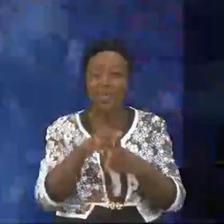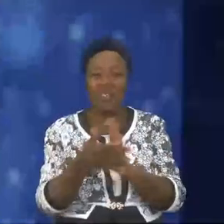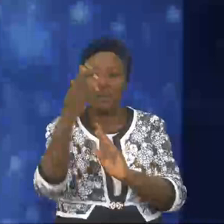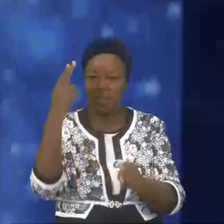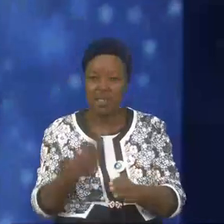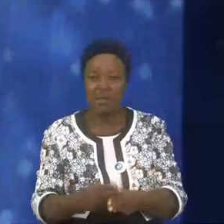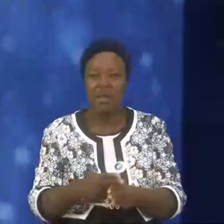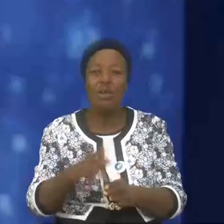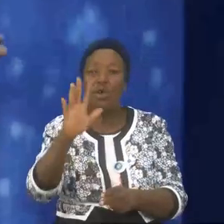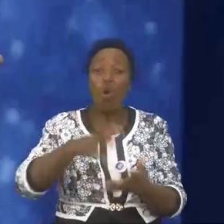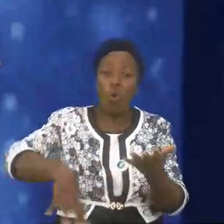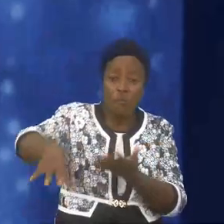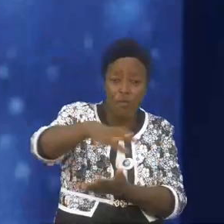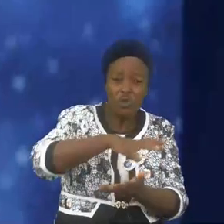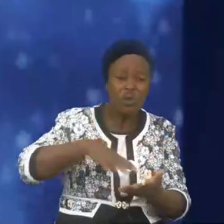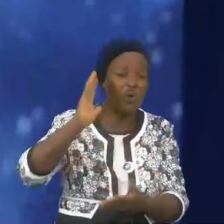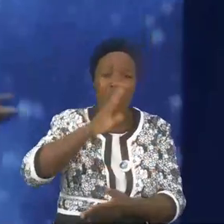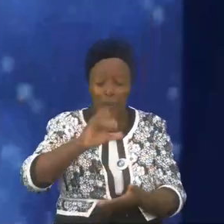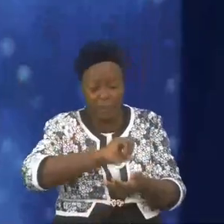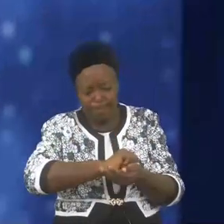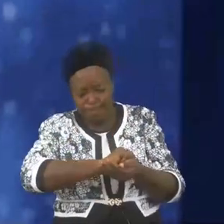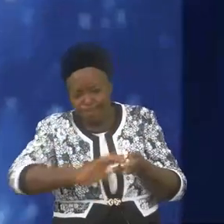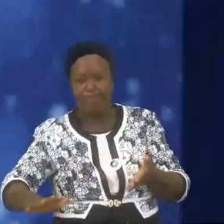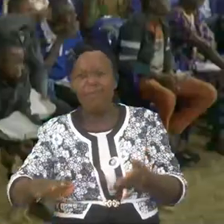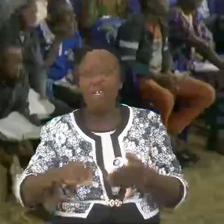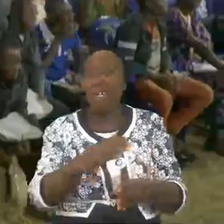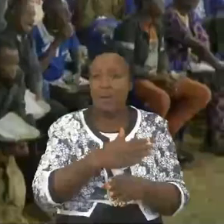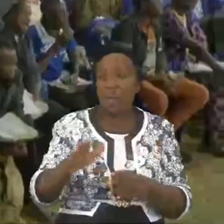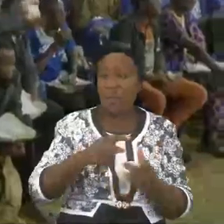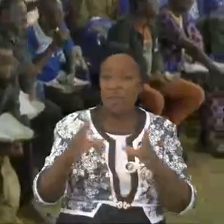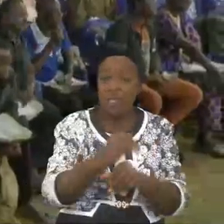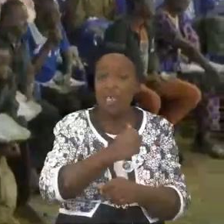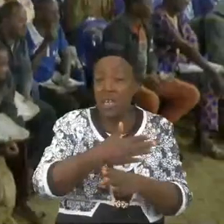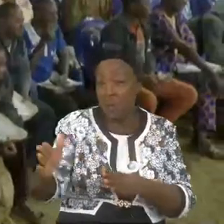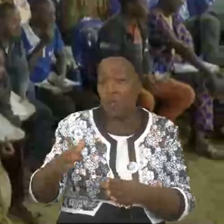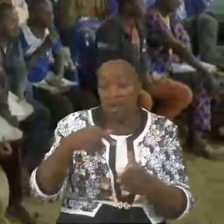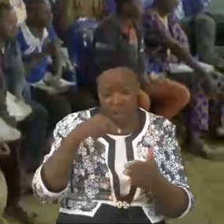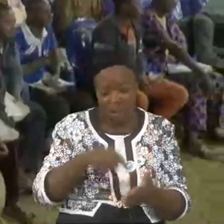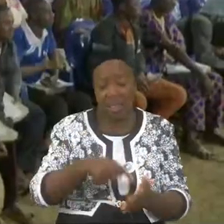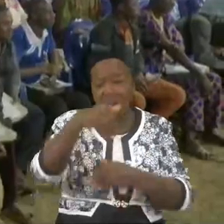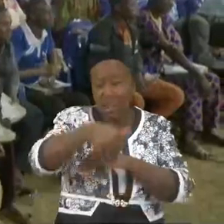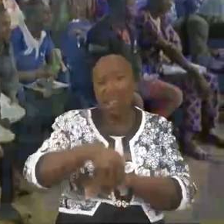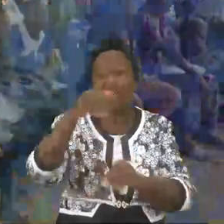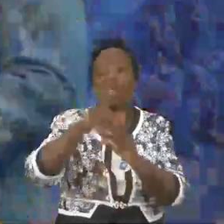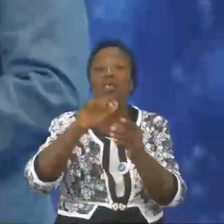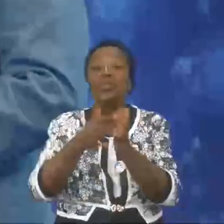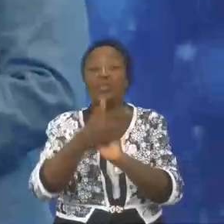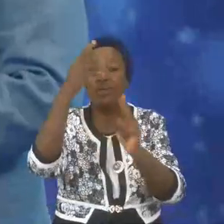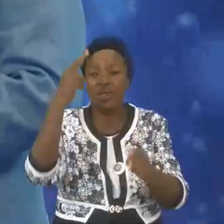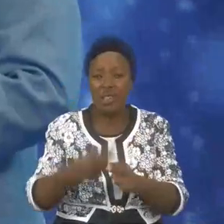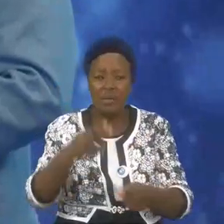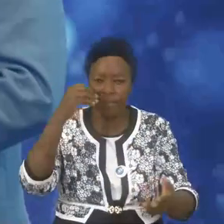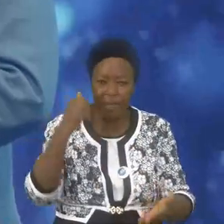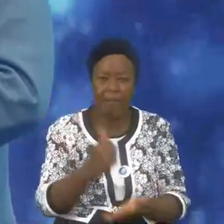ainsi. Ta confusion sera effacée et ôtée au nom de